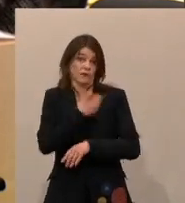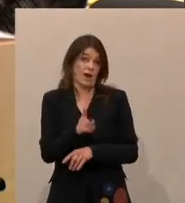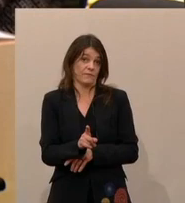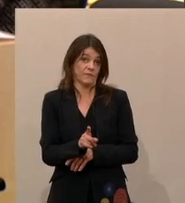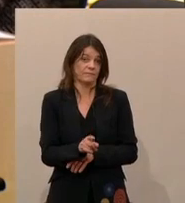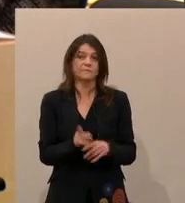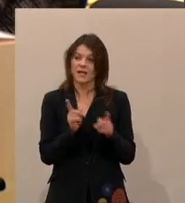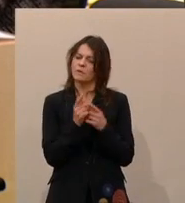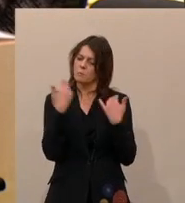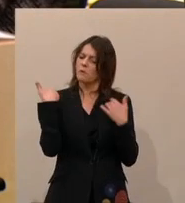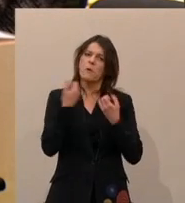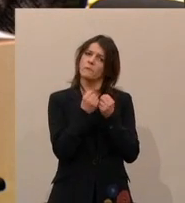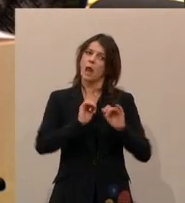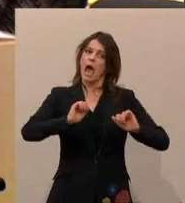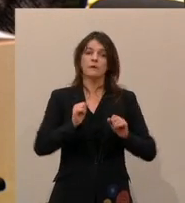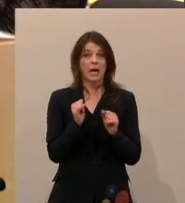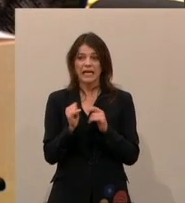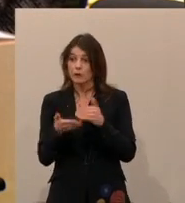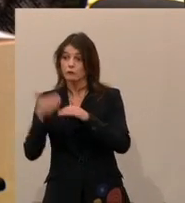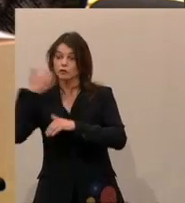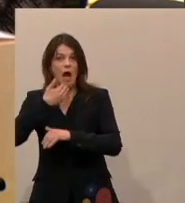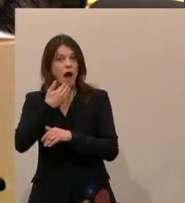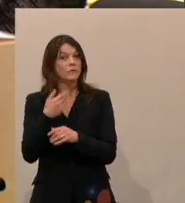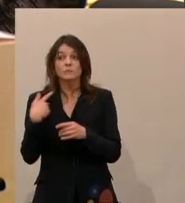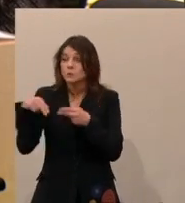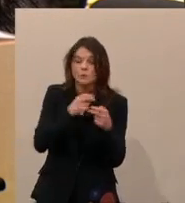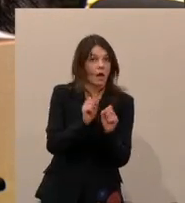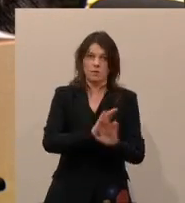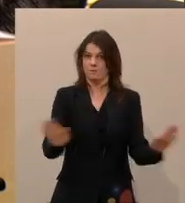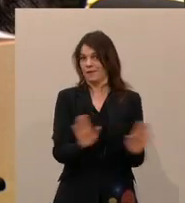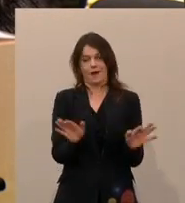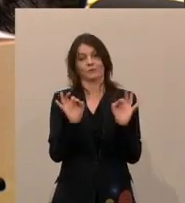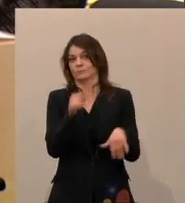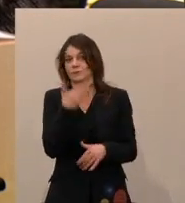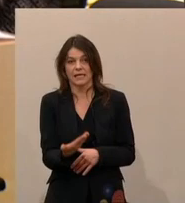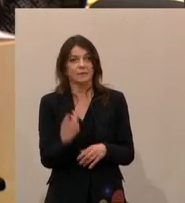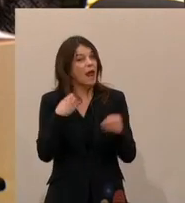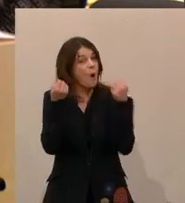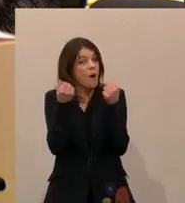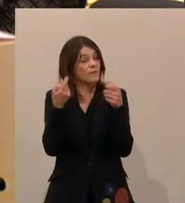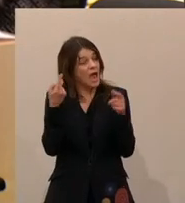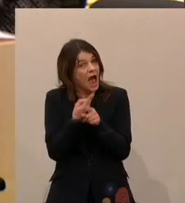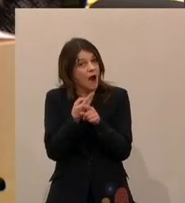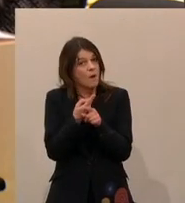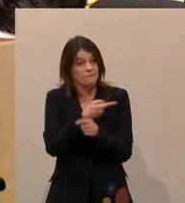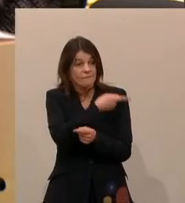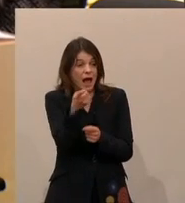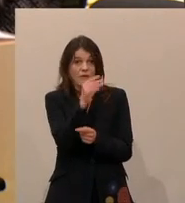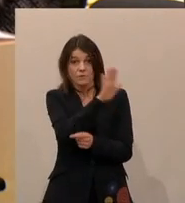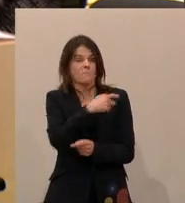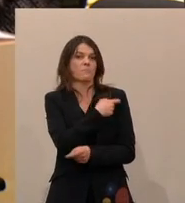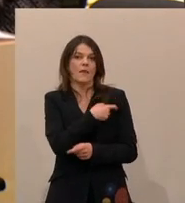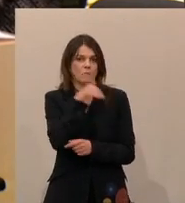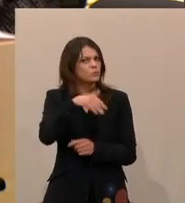verschärfen. Von einer Liberalisierung kann überhaupt gar keine Rede sein. Ich hoffe, dass aber auch allen von Ihrer